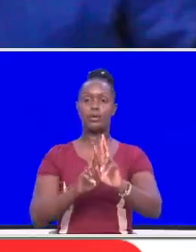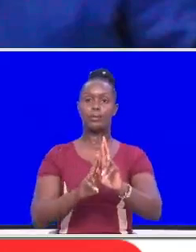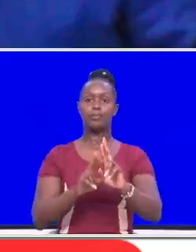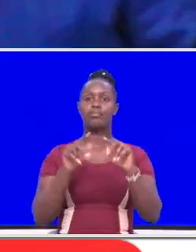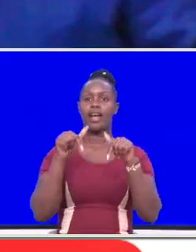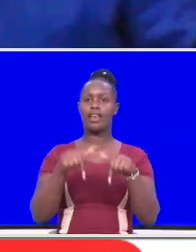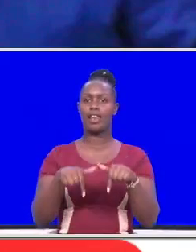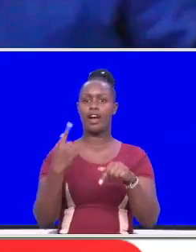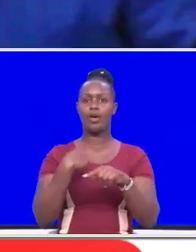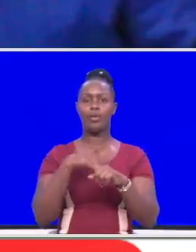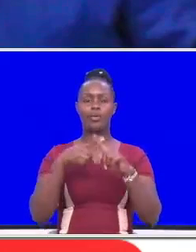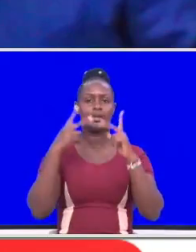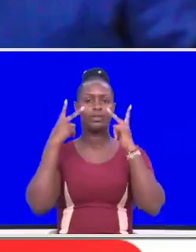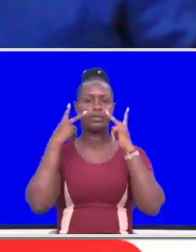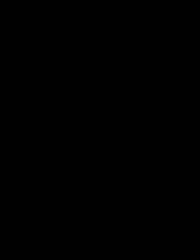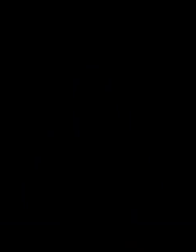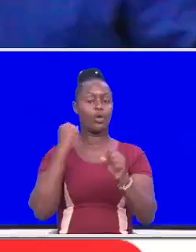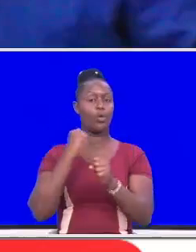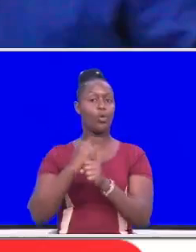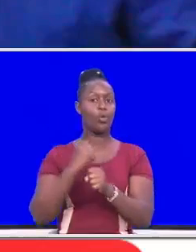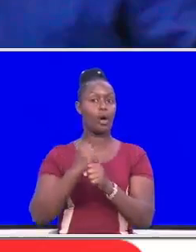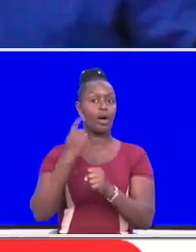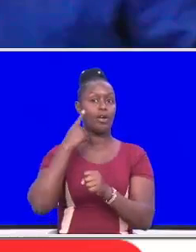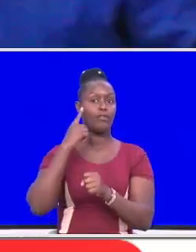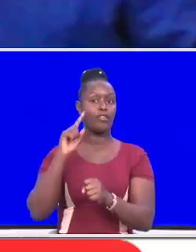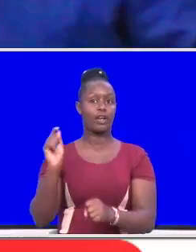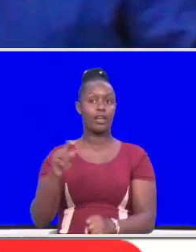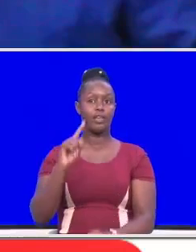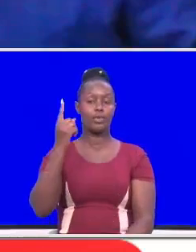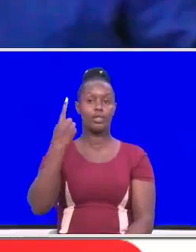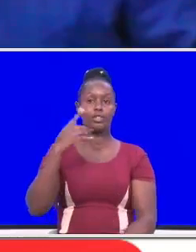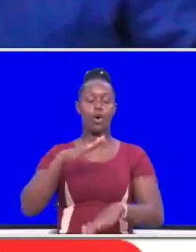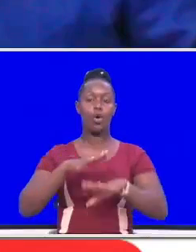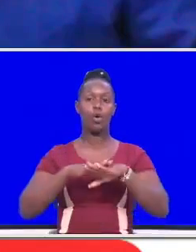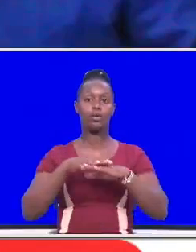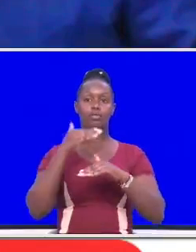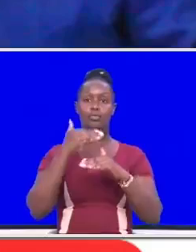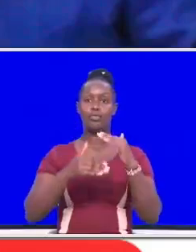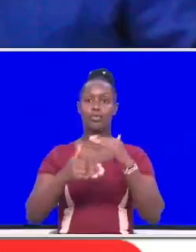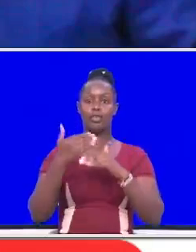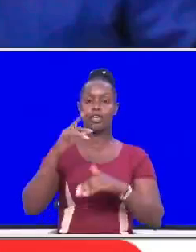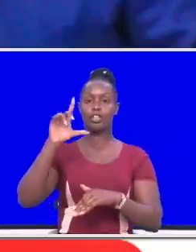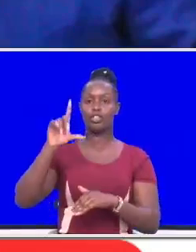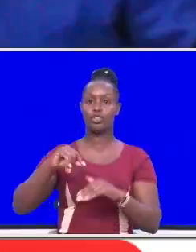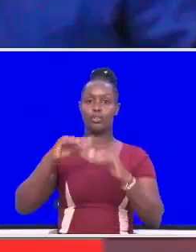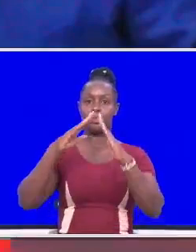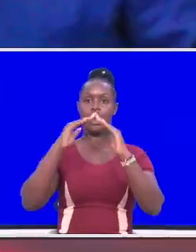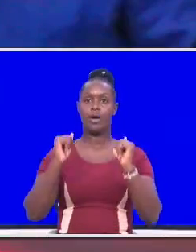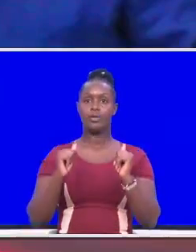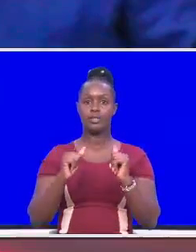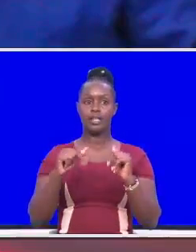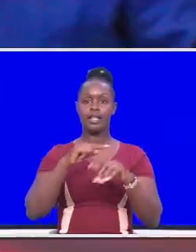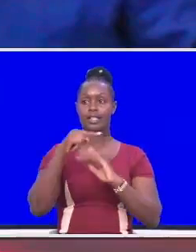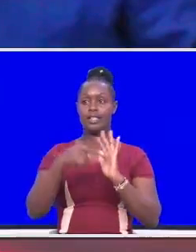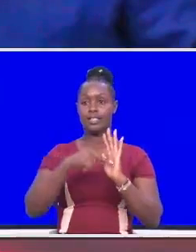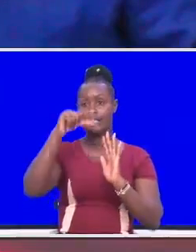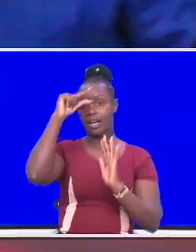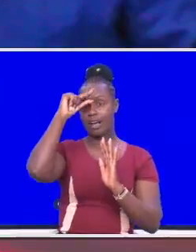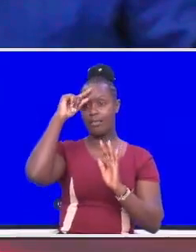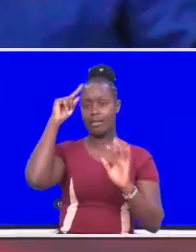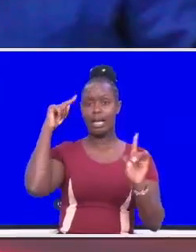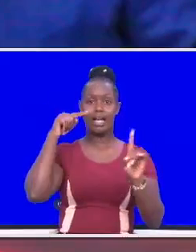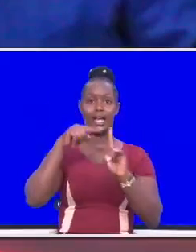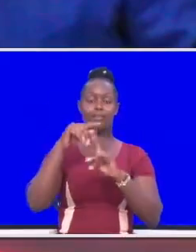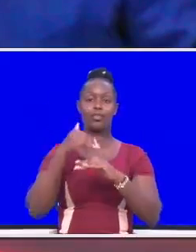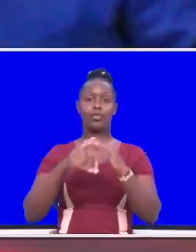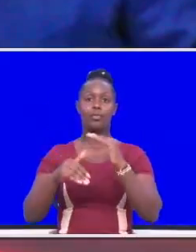Sasa tuangazie utendakazi wa serikali ya Kenya Kwanza kwenye maswala ya ujenzi wa nyumba za bei nafuu nchini. Serikali inanuia kujenga